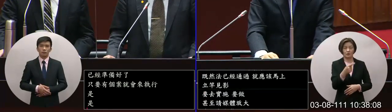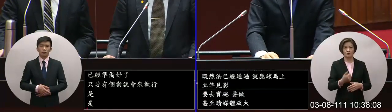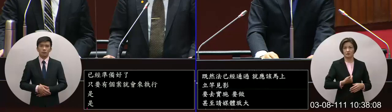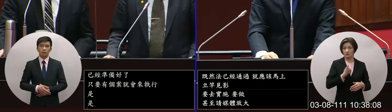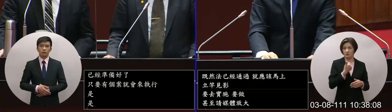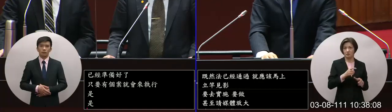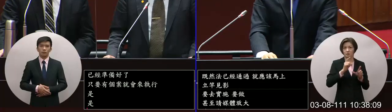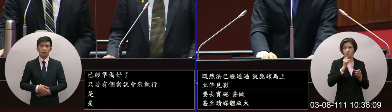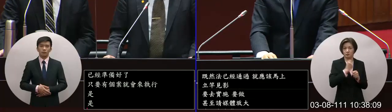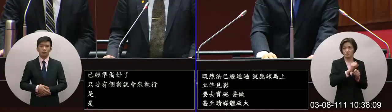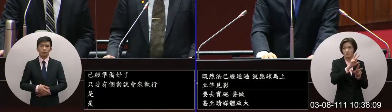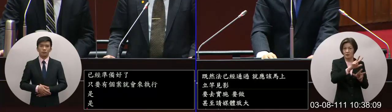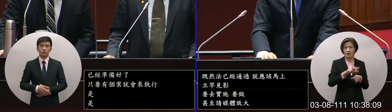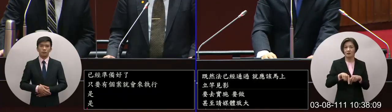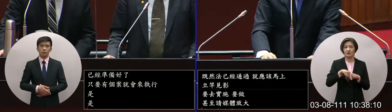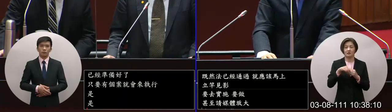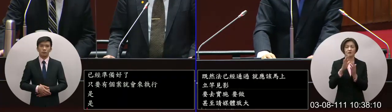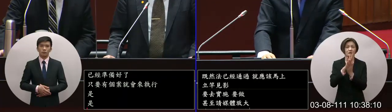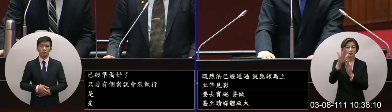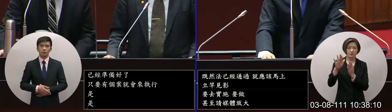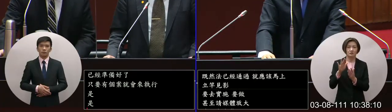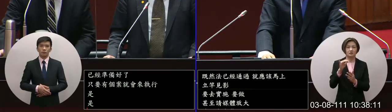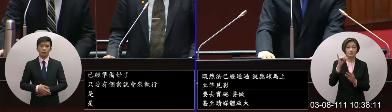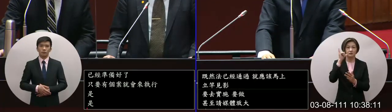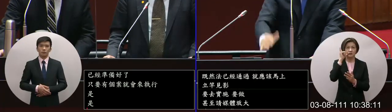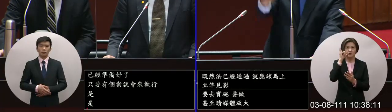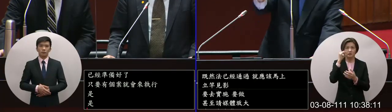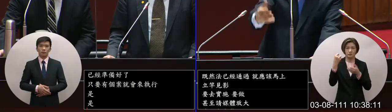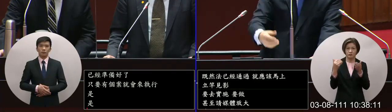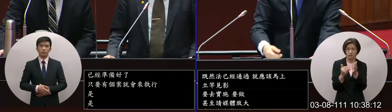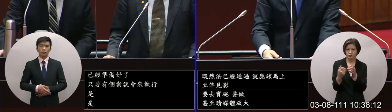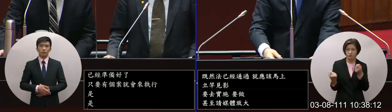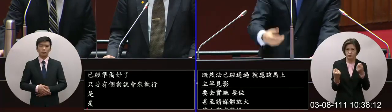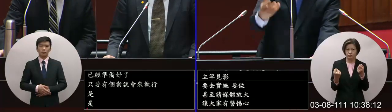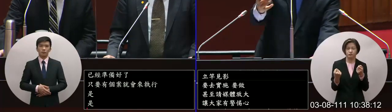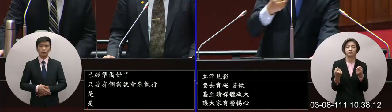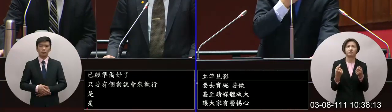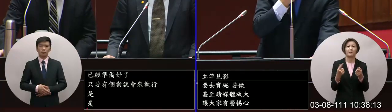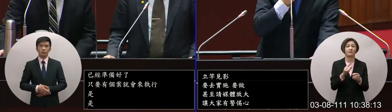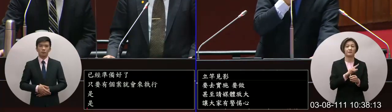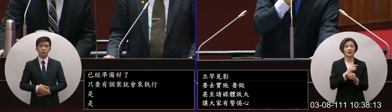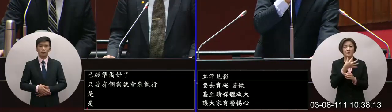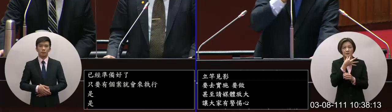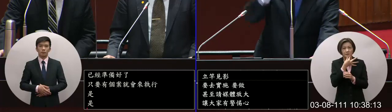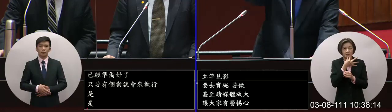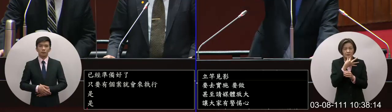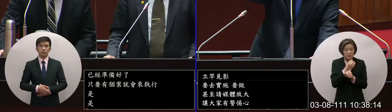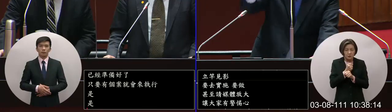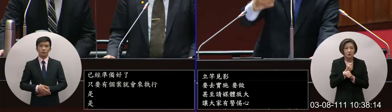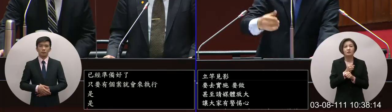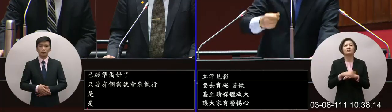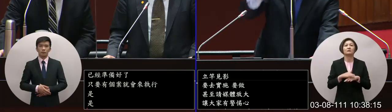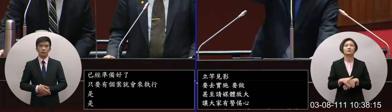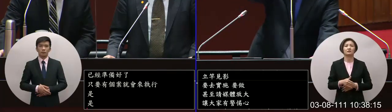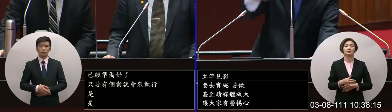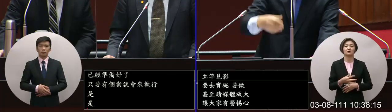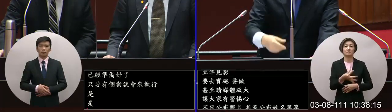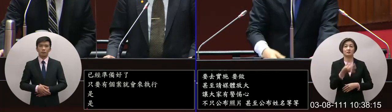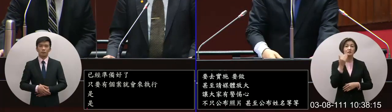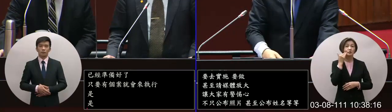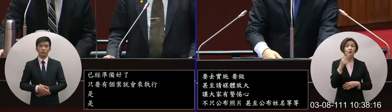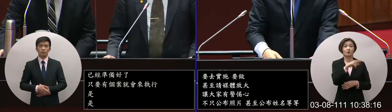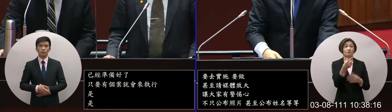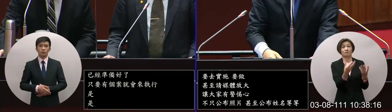些哦累犯哦一次两次三次，他根本就不怕你啊。有的有钱的，他开什么名车跑